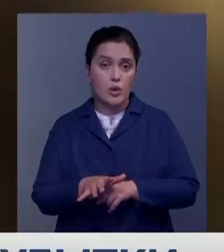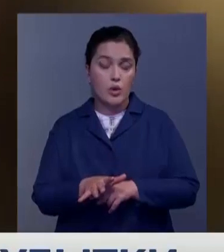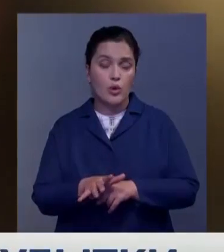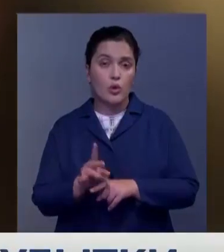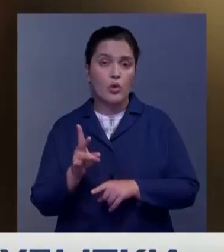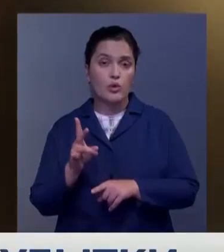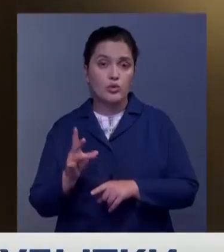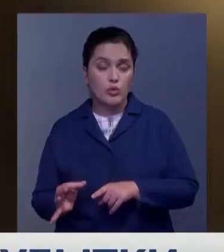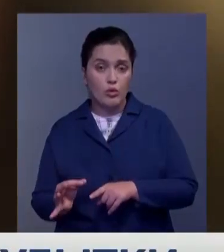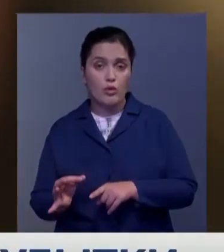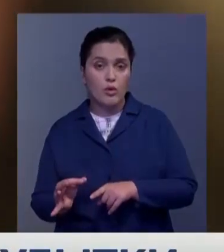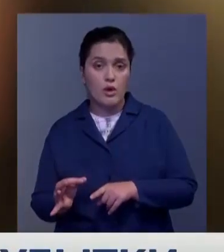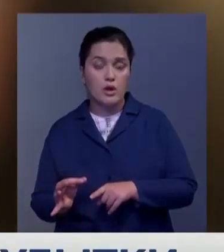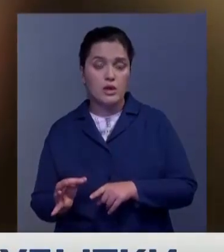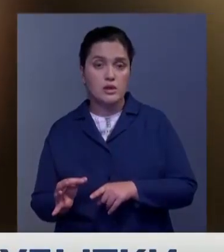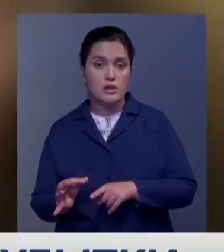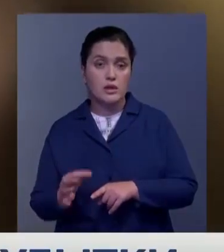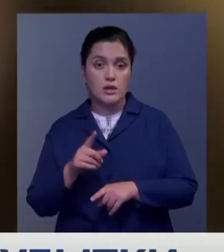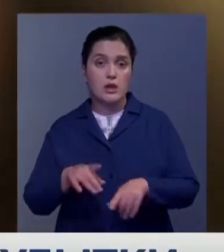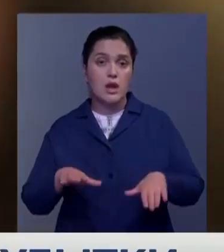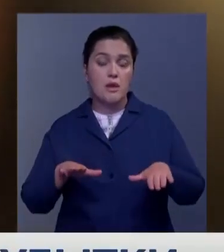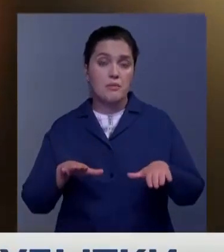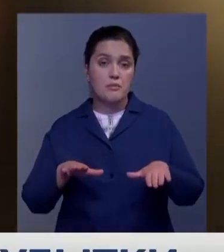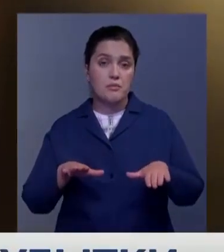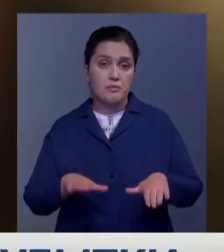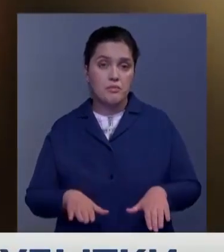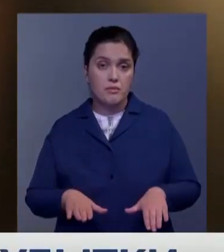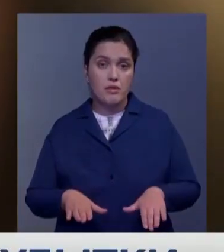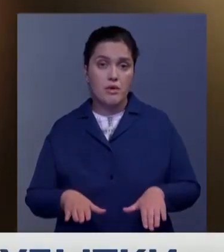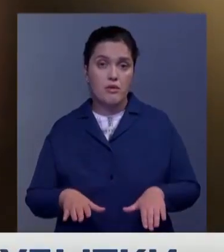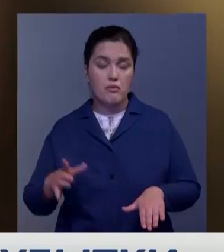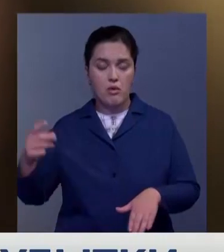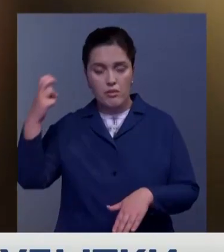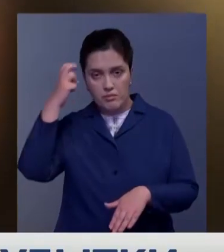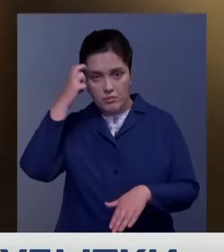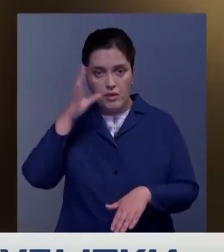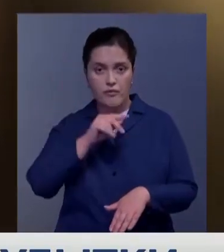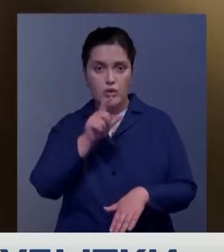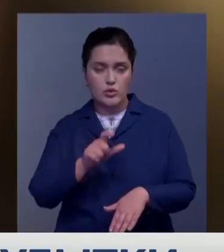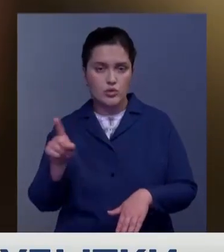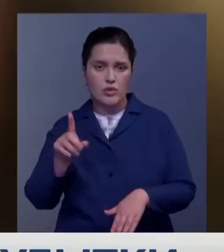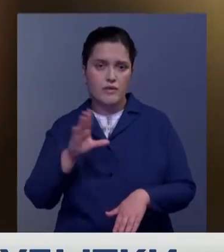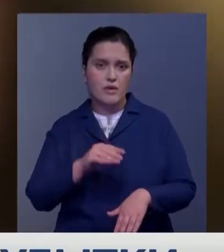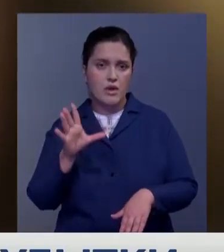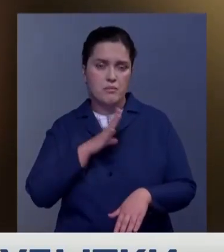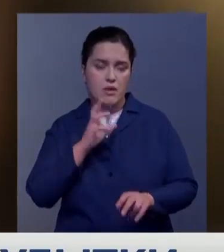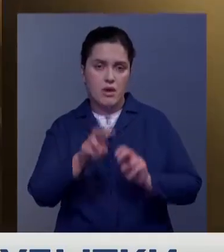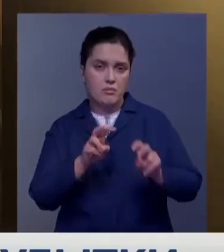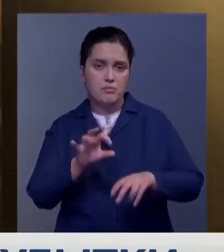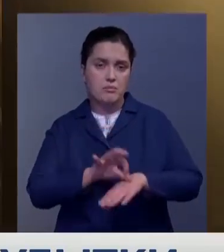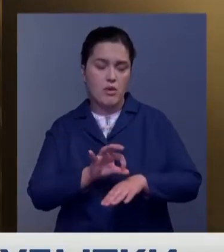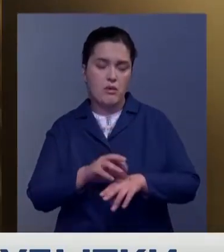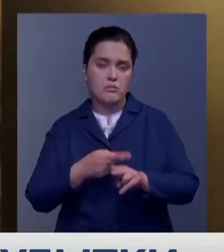менее, вот Цахкадзор, к несчастью, оказался зафиксирован в сознании, как вот зона карантина и так